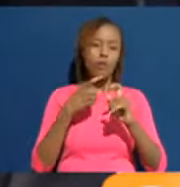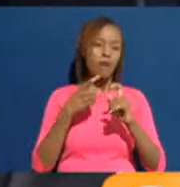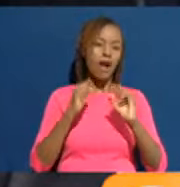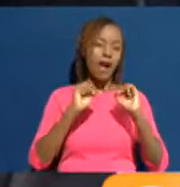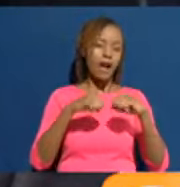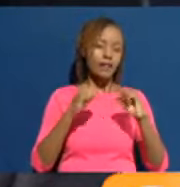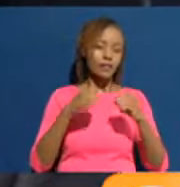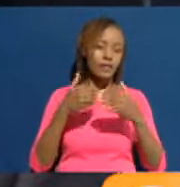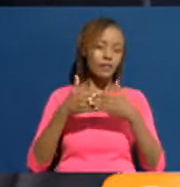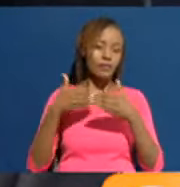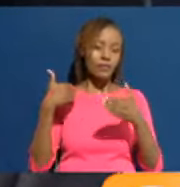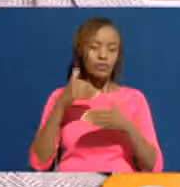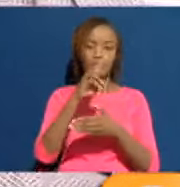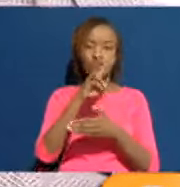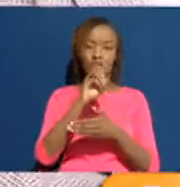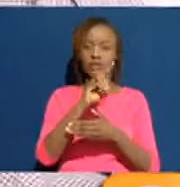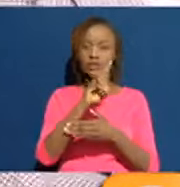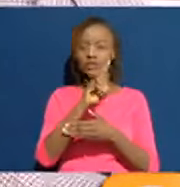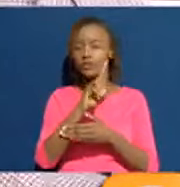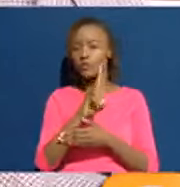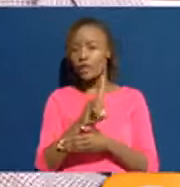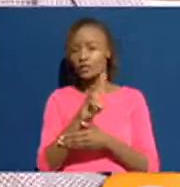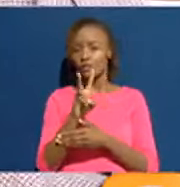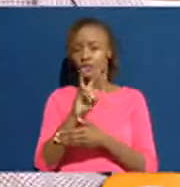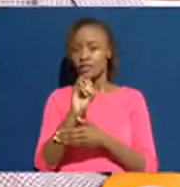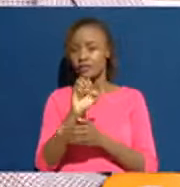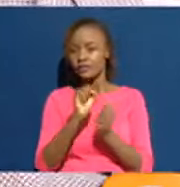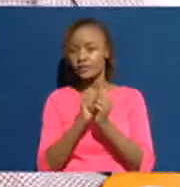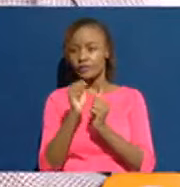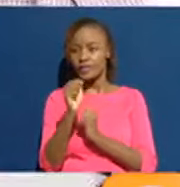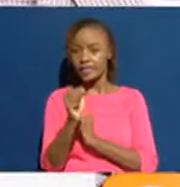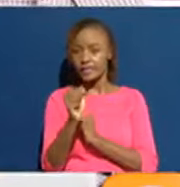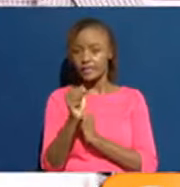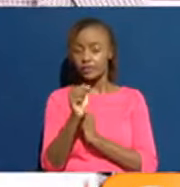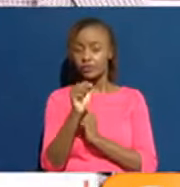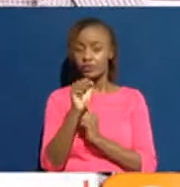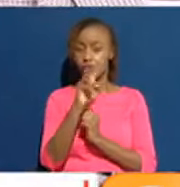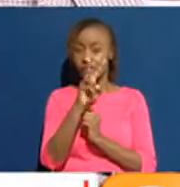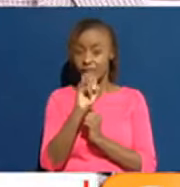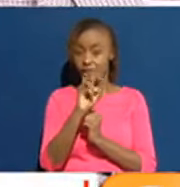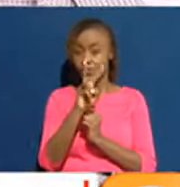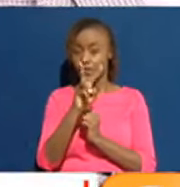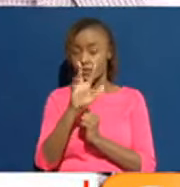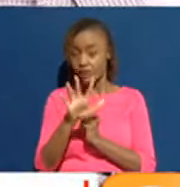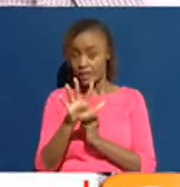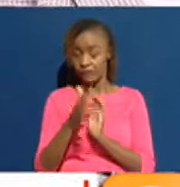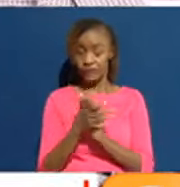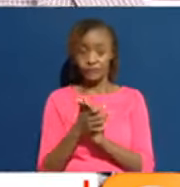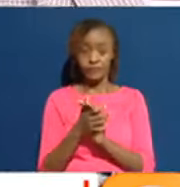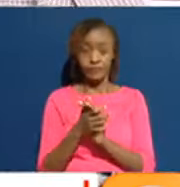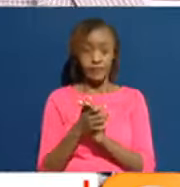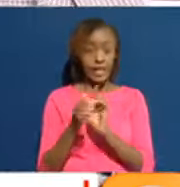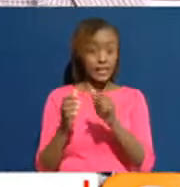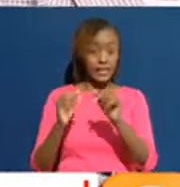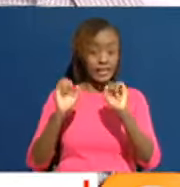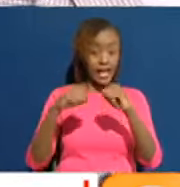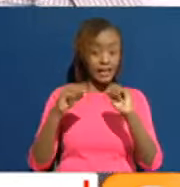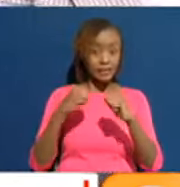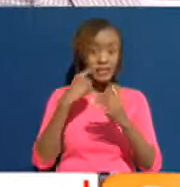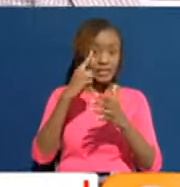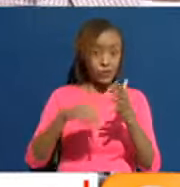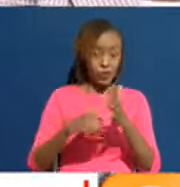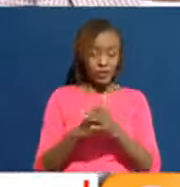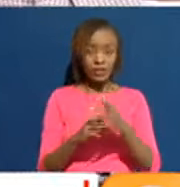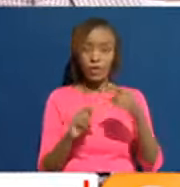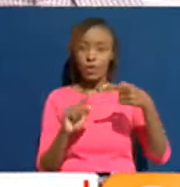mwaka 2025. In the agreement, teachers have secured, one, an